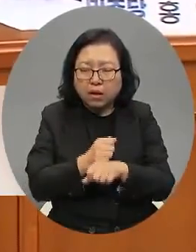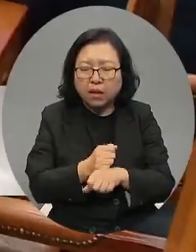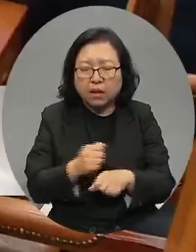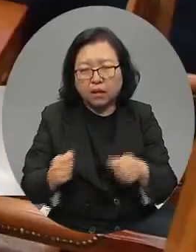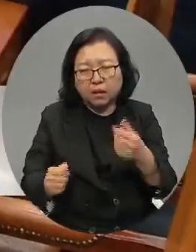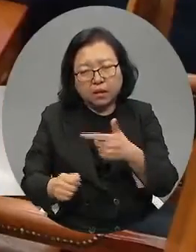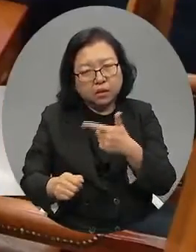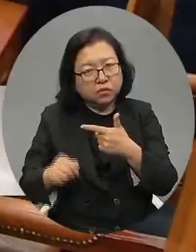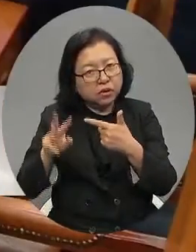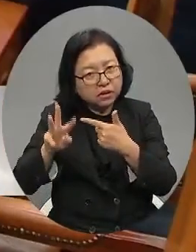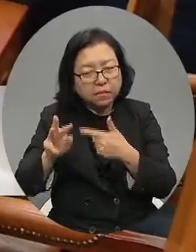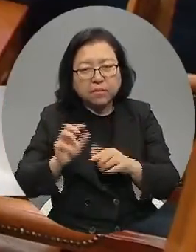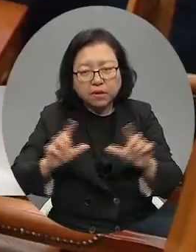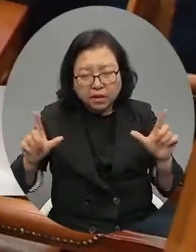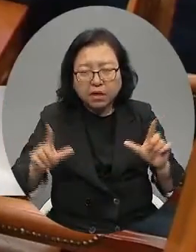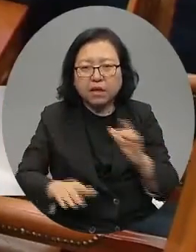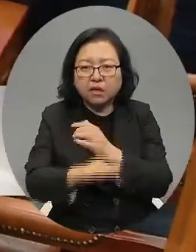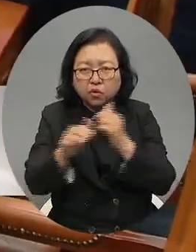당무위원회에